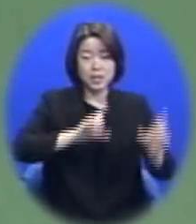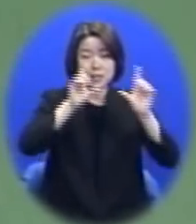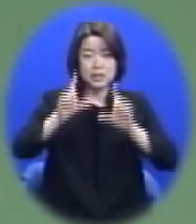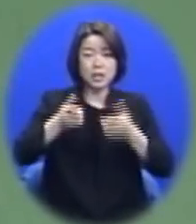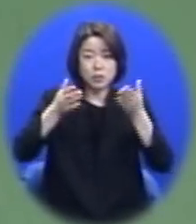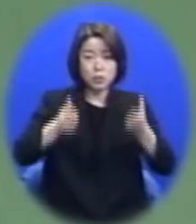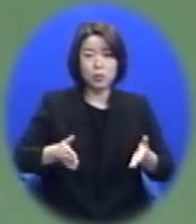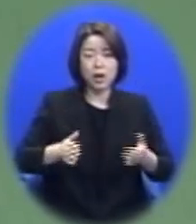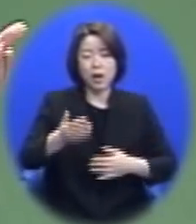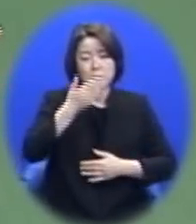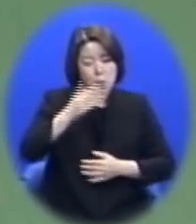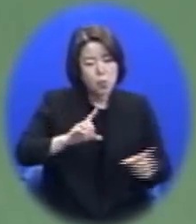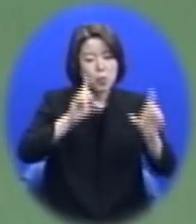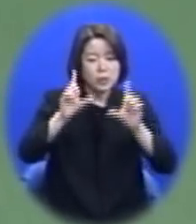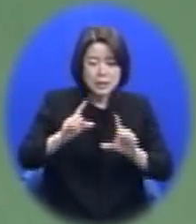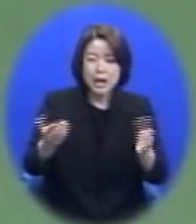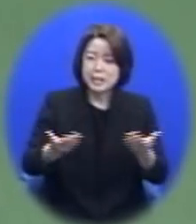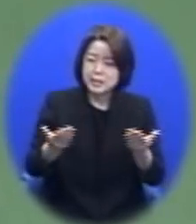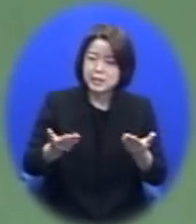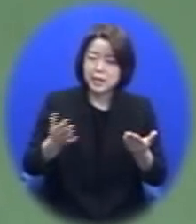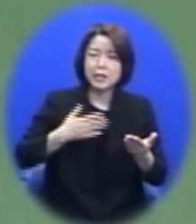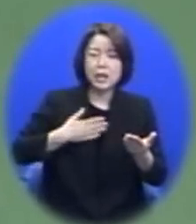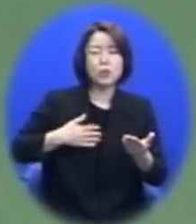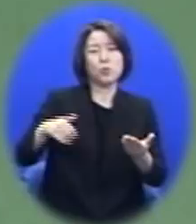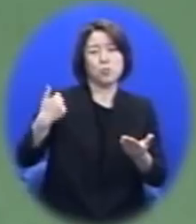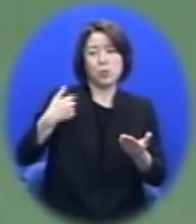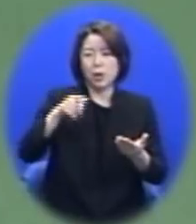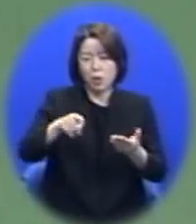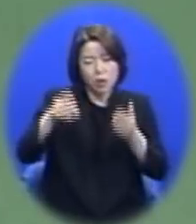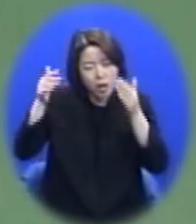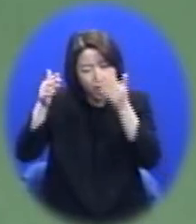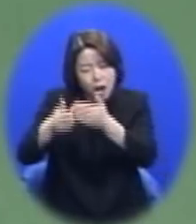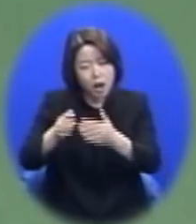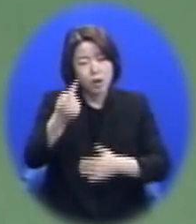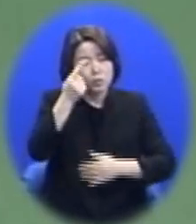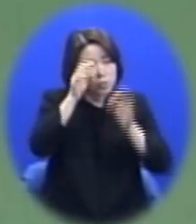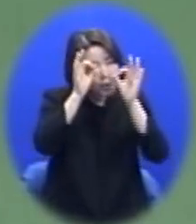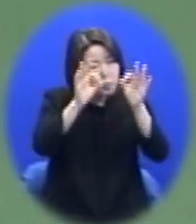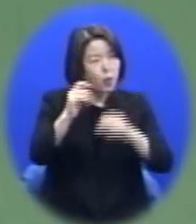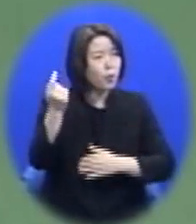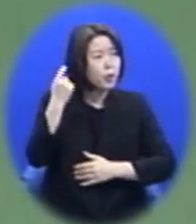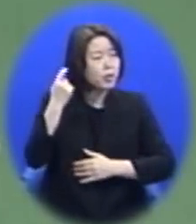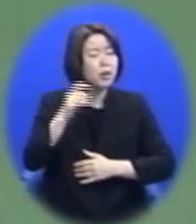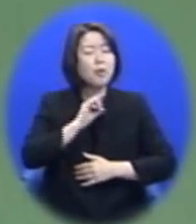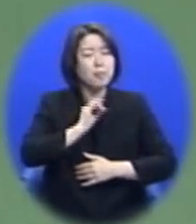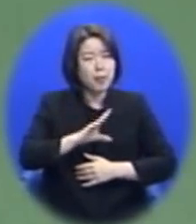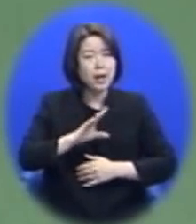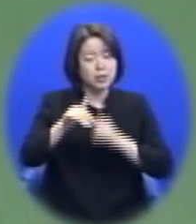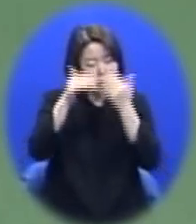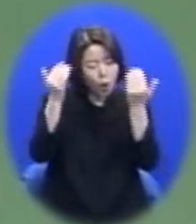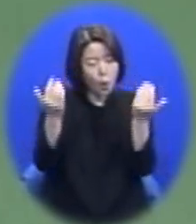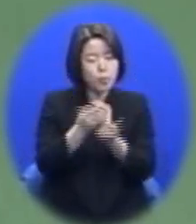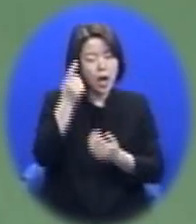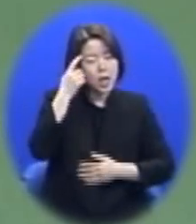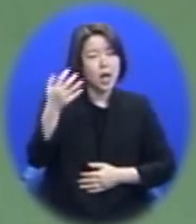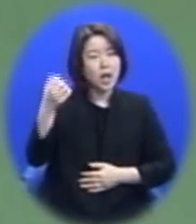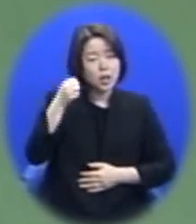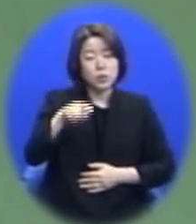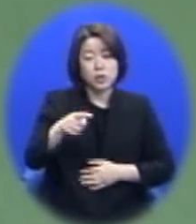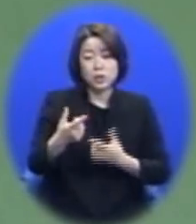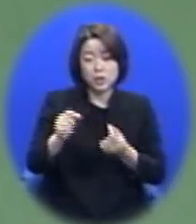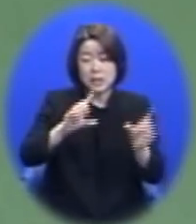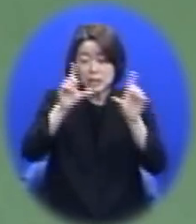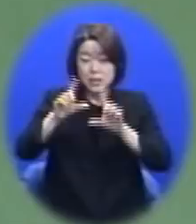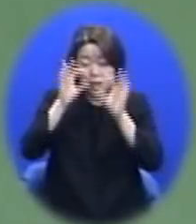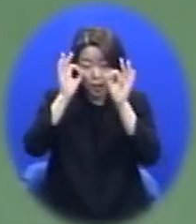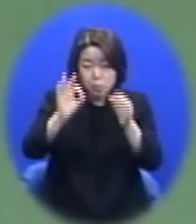나도 모르게 그냥 거기에 매여서 살고 눈으로 보고 귀로 듣는 것만 전부인 줄로 알고 그렇게 살다 보니 우리 영이